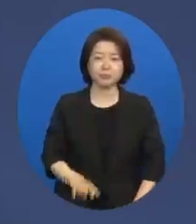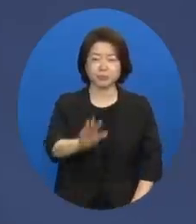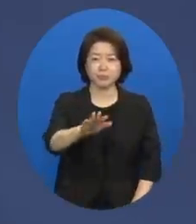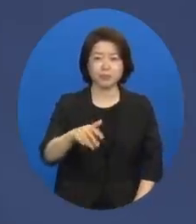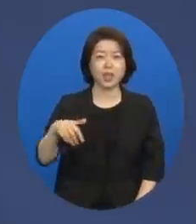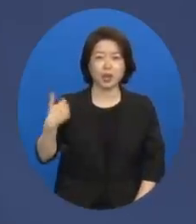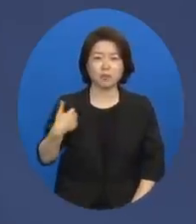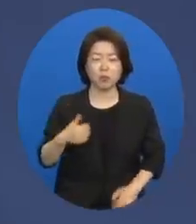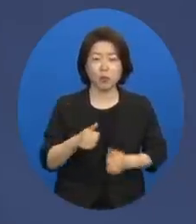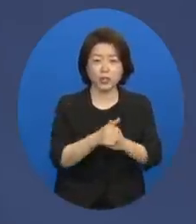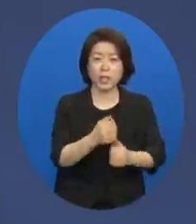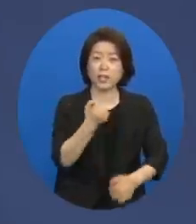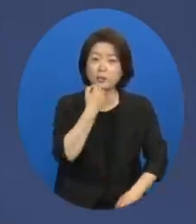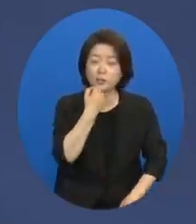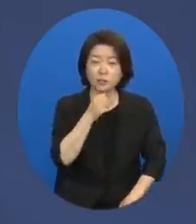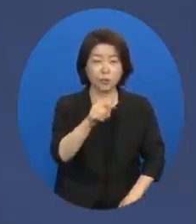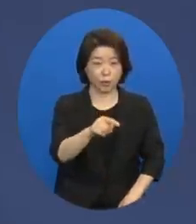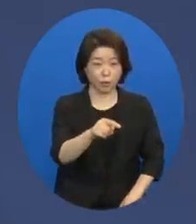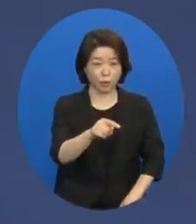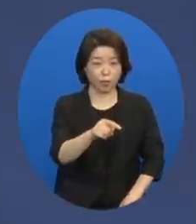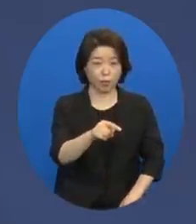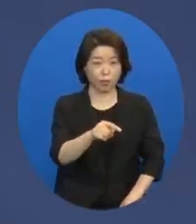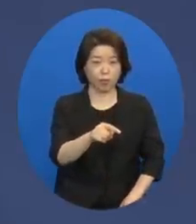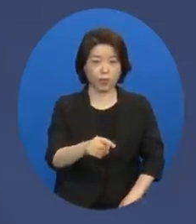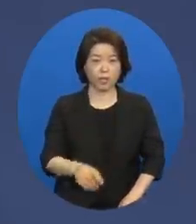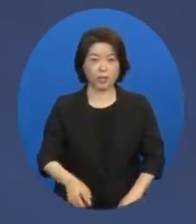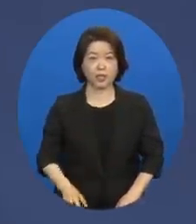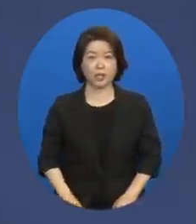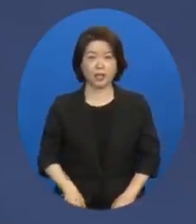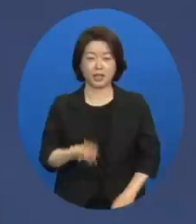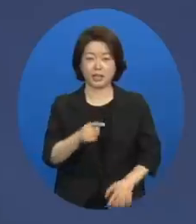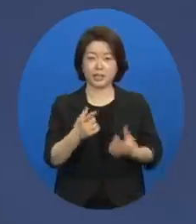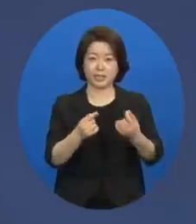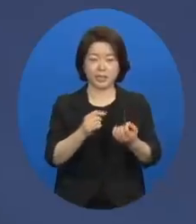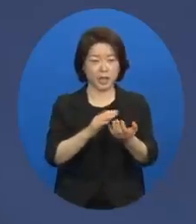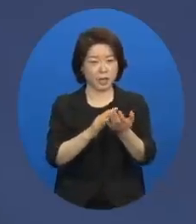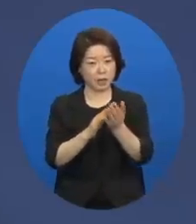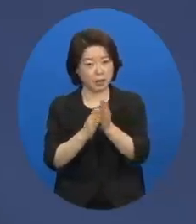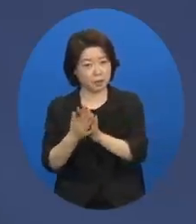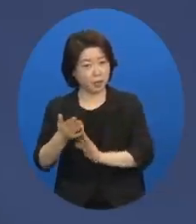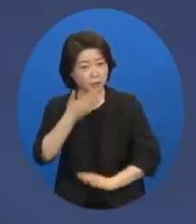모르고 이렇게 따라 웃고 막 이렇게 하다가 이렇게 변해도 될까?